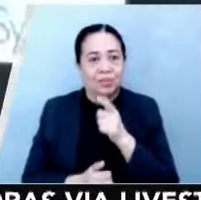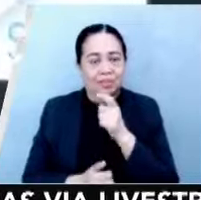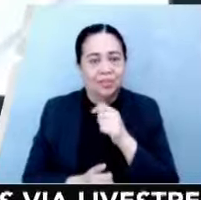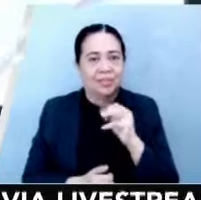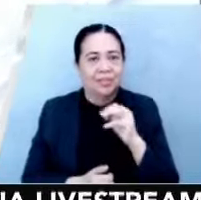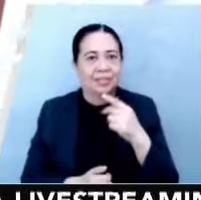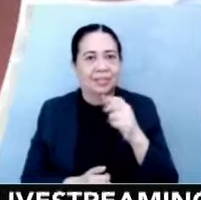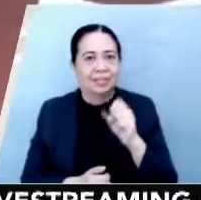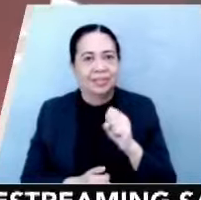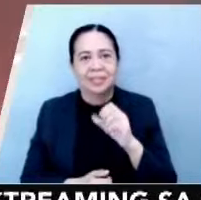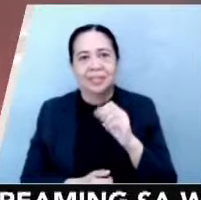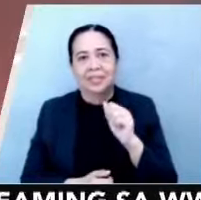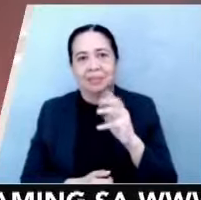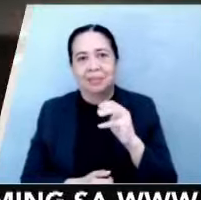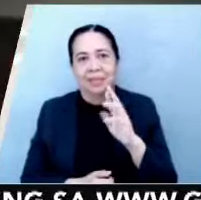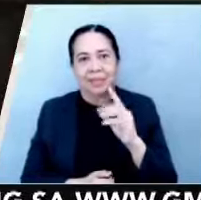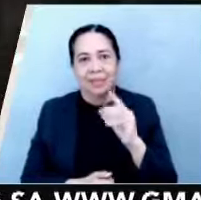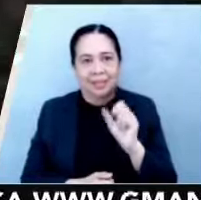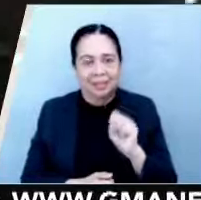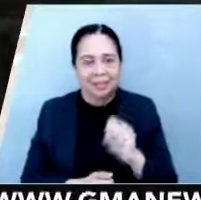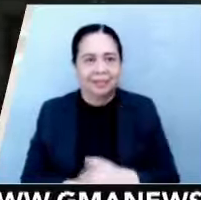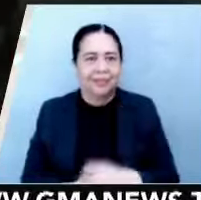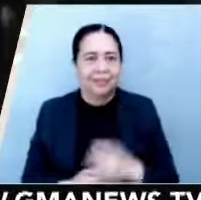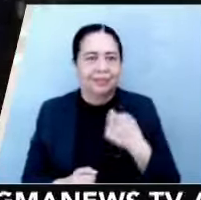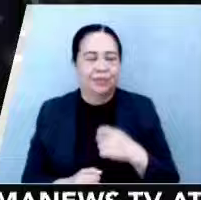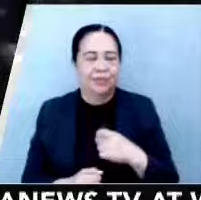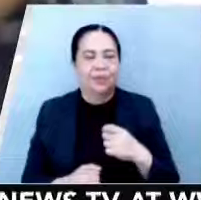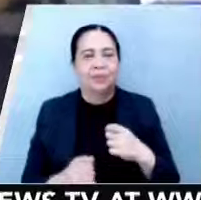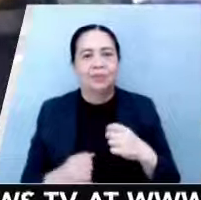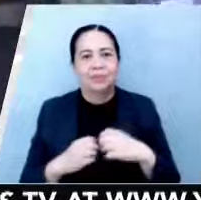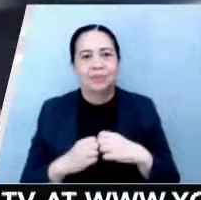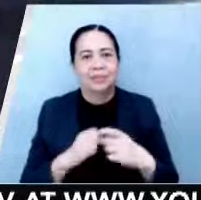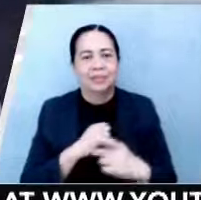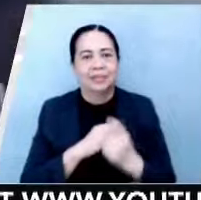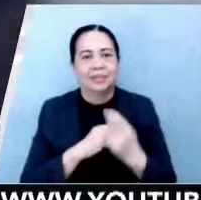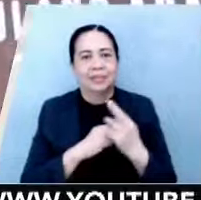Almendras. Mula sa GMA Regional TV at